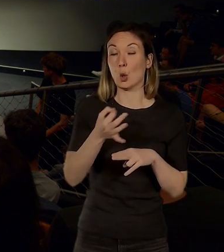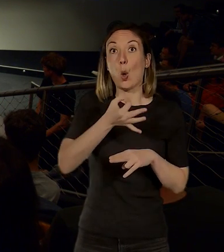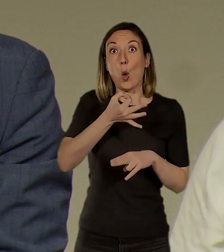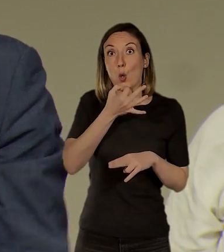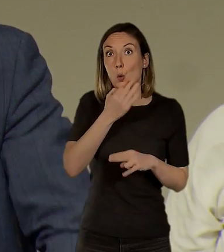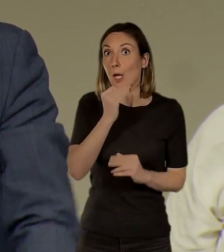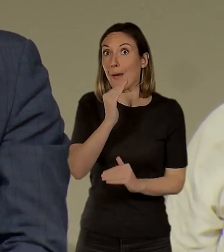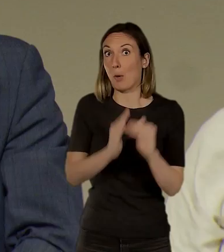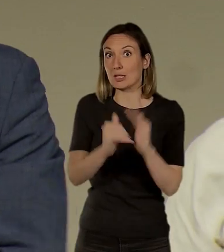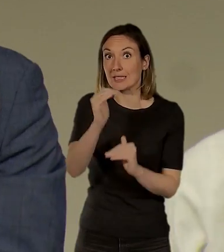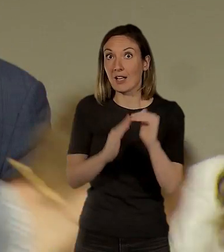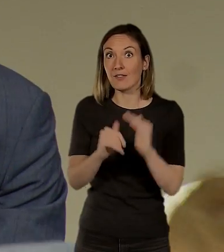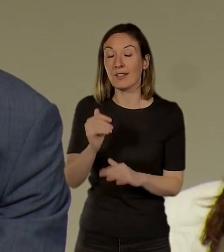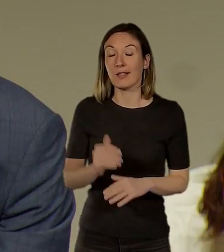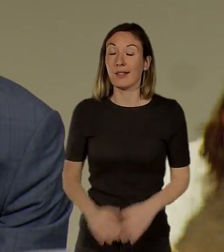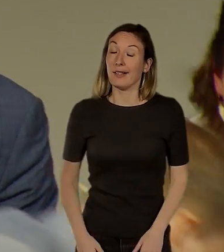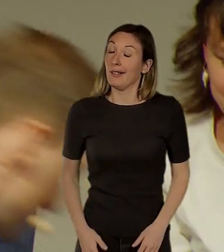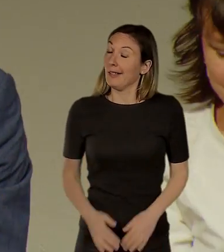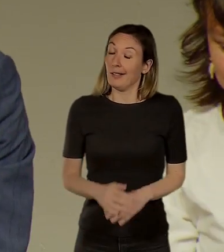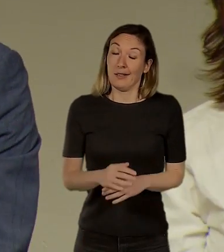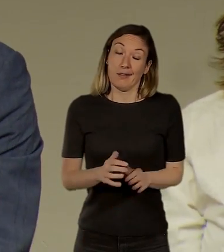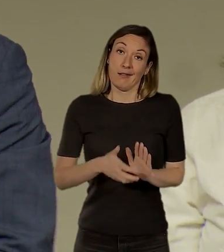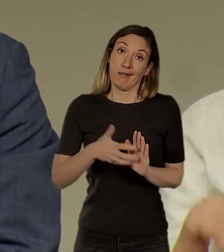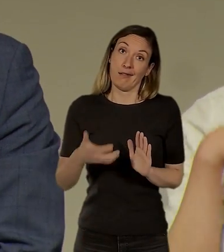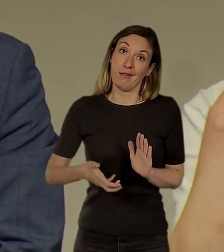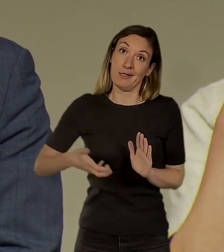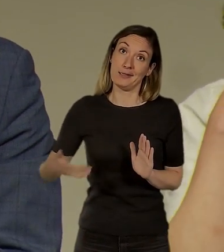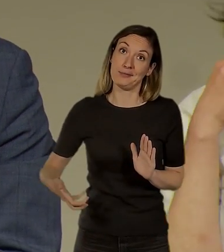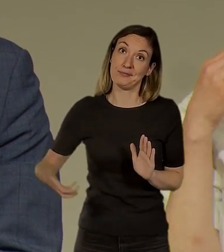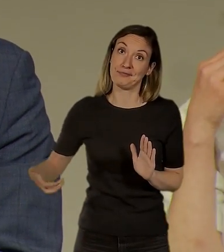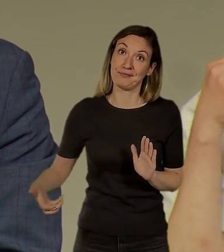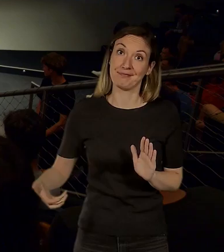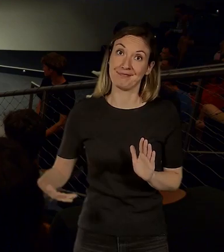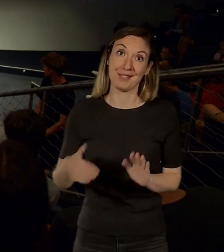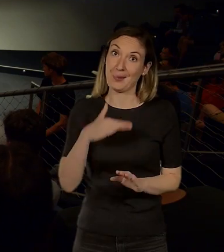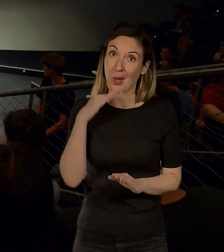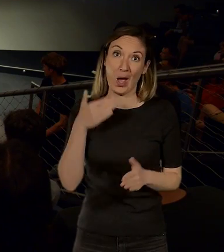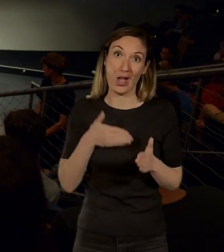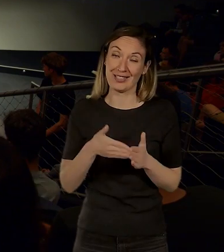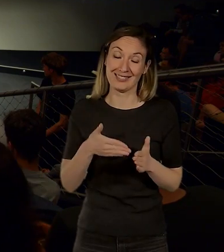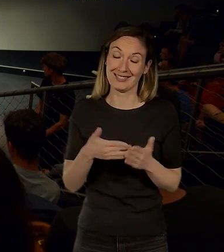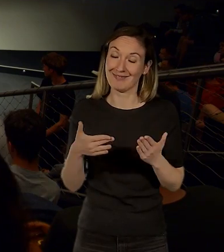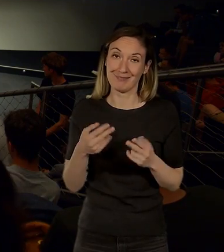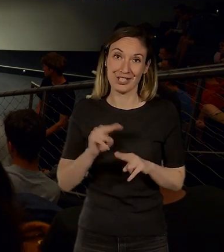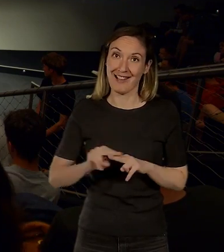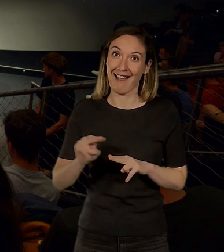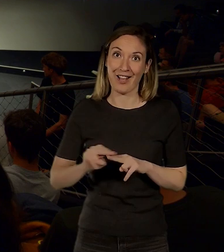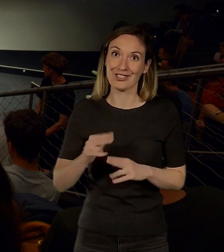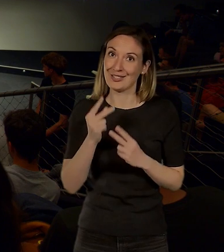v našem městě, tak to tady budeme opravdu velmi, ale velmi dlouho. tak samozřejmě